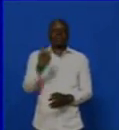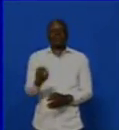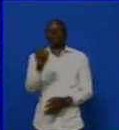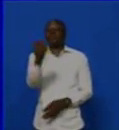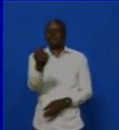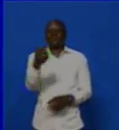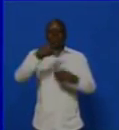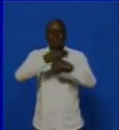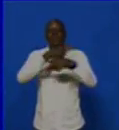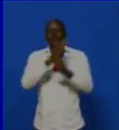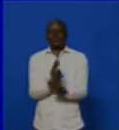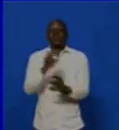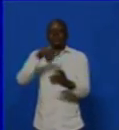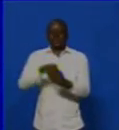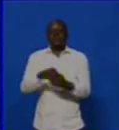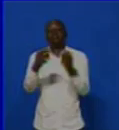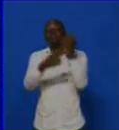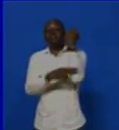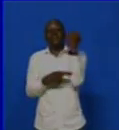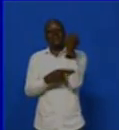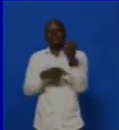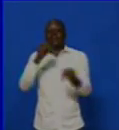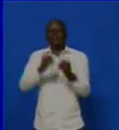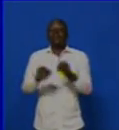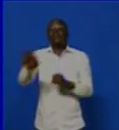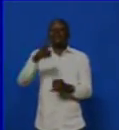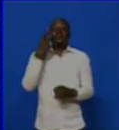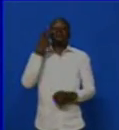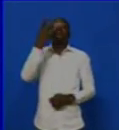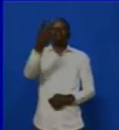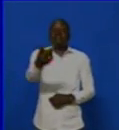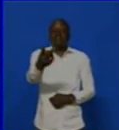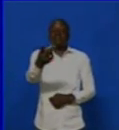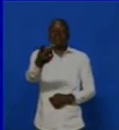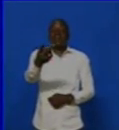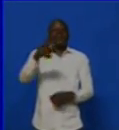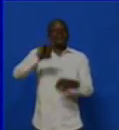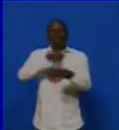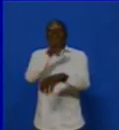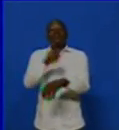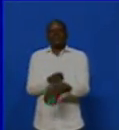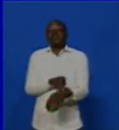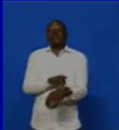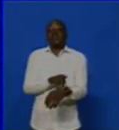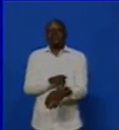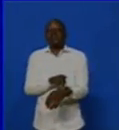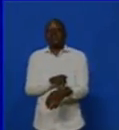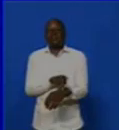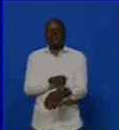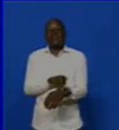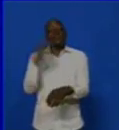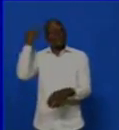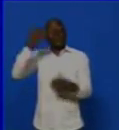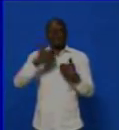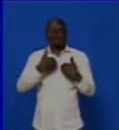produites au niveau de la région. Donc si vous regardez le maïs aujourd'hui, on est en période d'épiaison et il y en a même qui ont